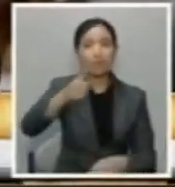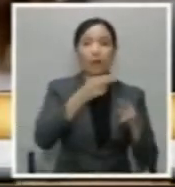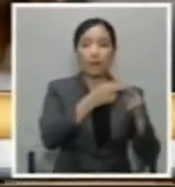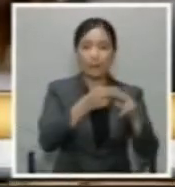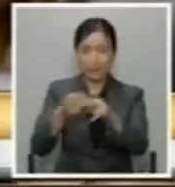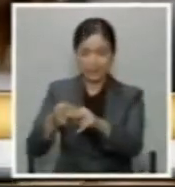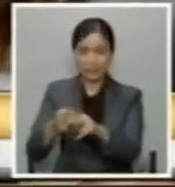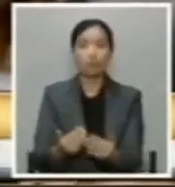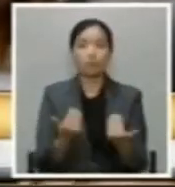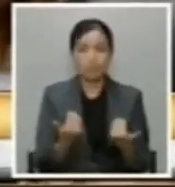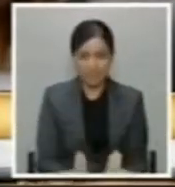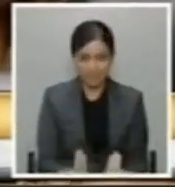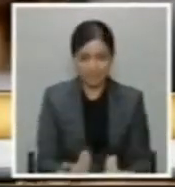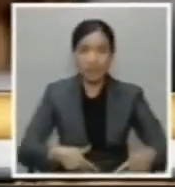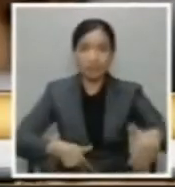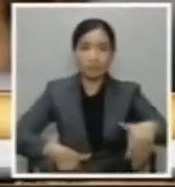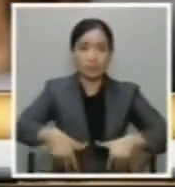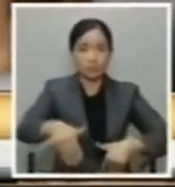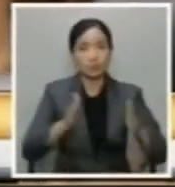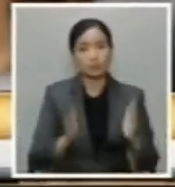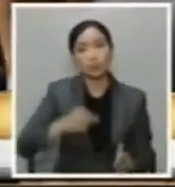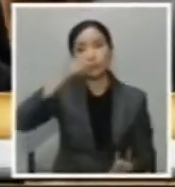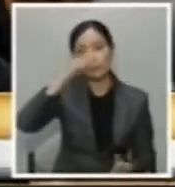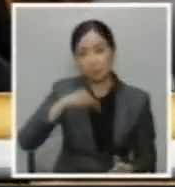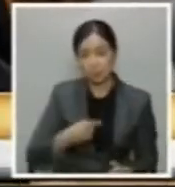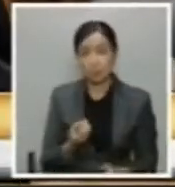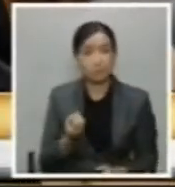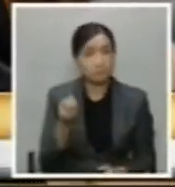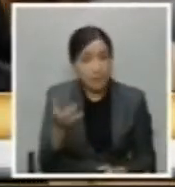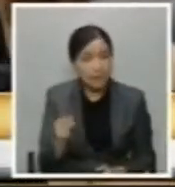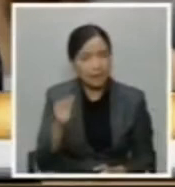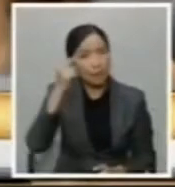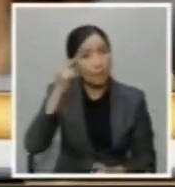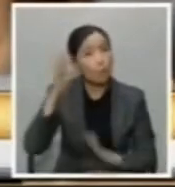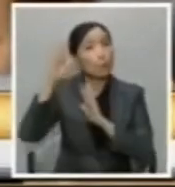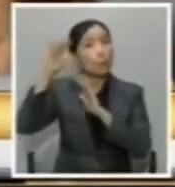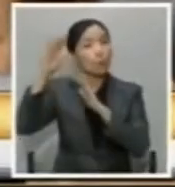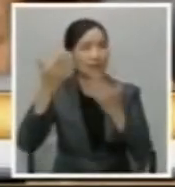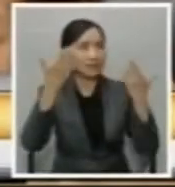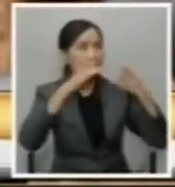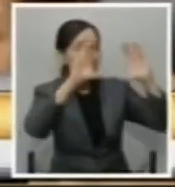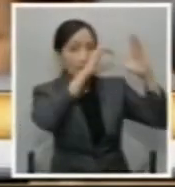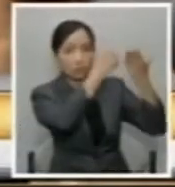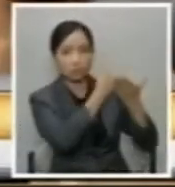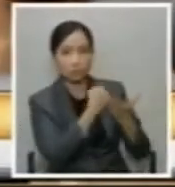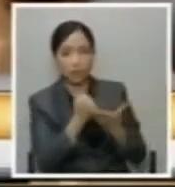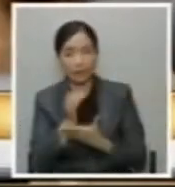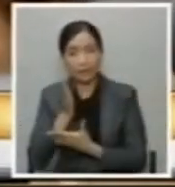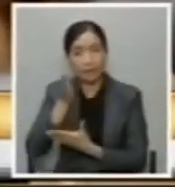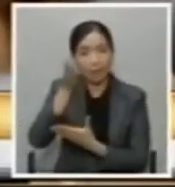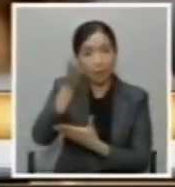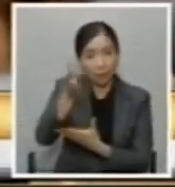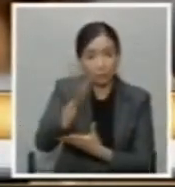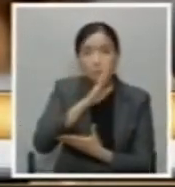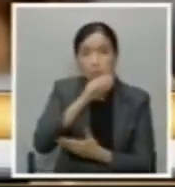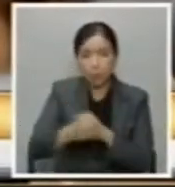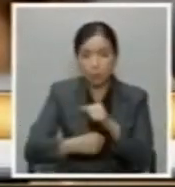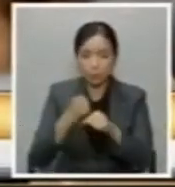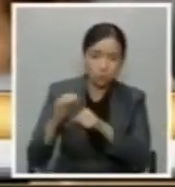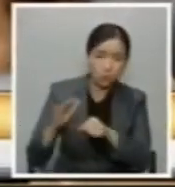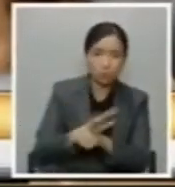วันนี้เนี่ยประชาชนคนไทยส่วนใหญ่คิดหวังพึ่งรัฐบาลในอนาคตนะครับเมื่อเขาถึงวัยเก